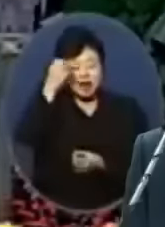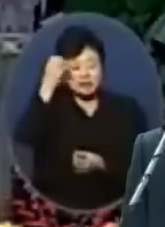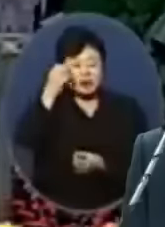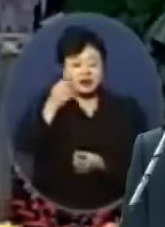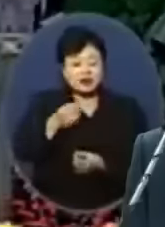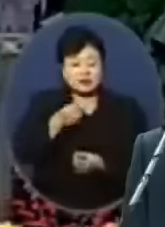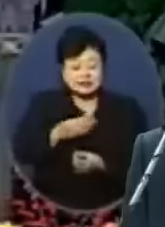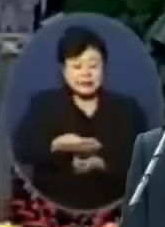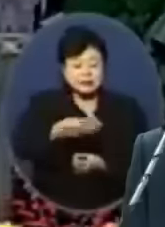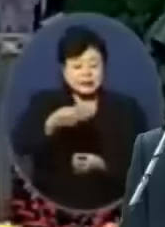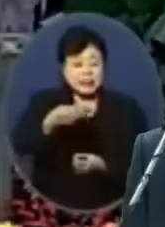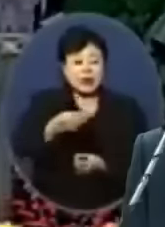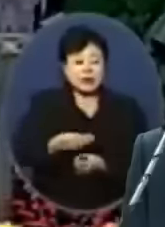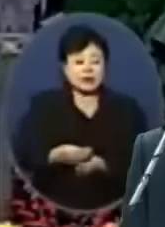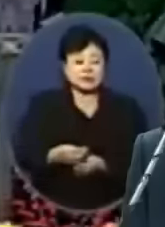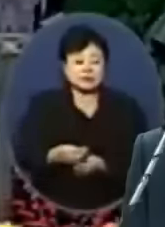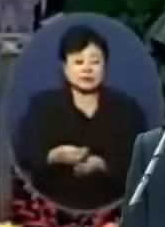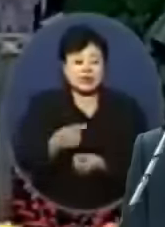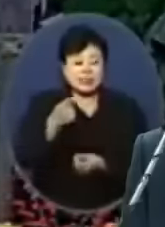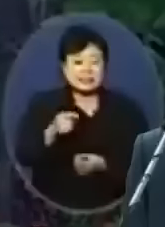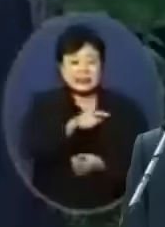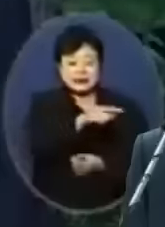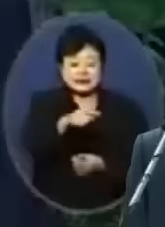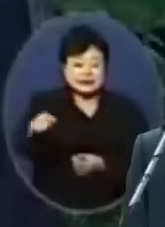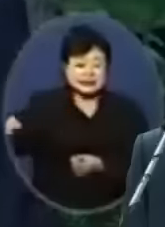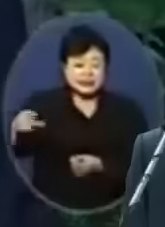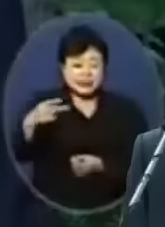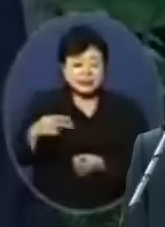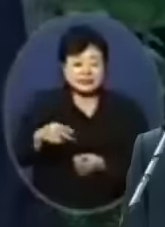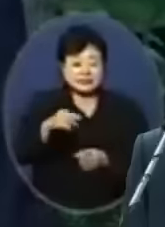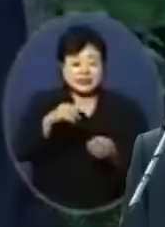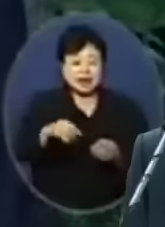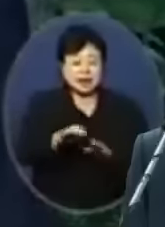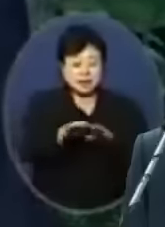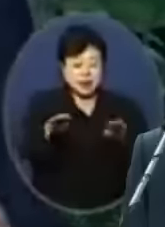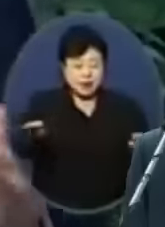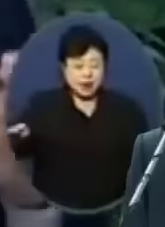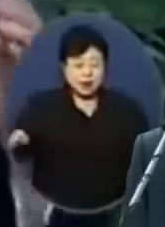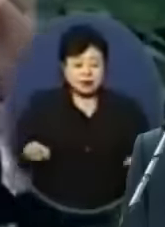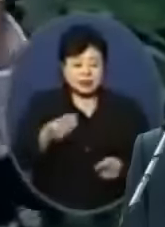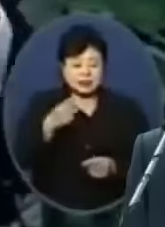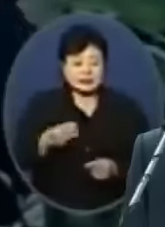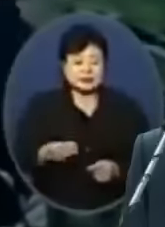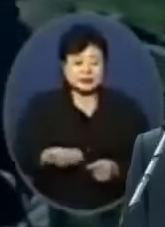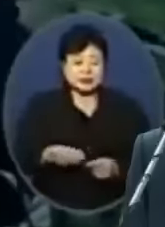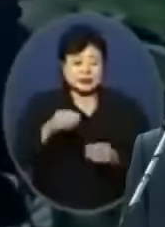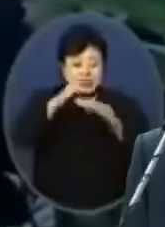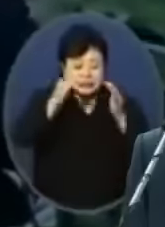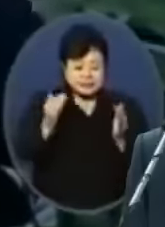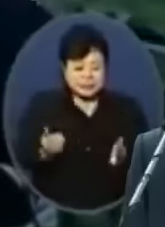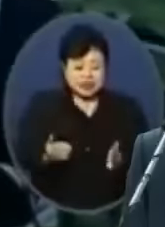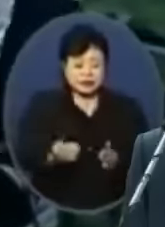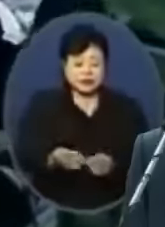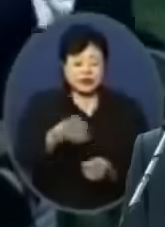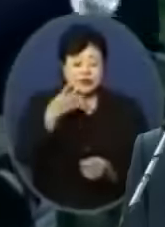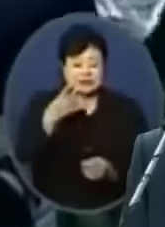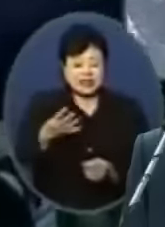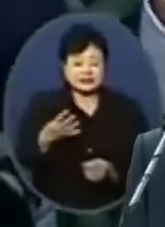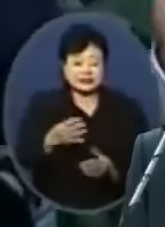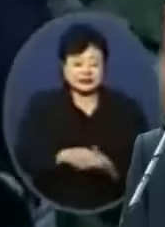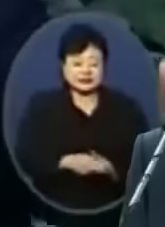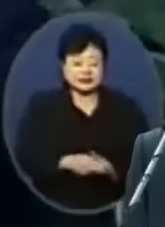3차원은 1차원은 직선이고 2차원은 이런 평면이고 3차원은 입체고